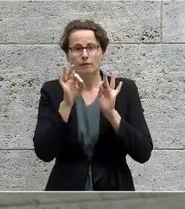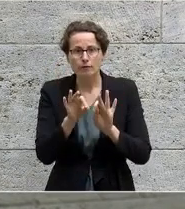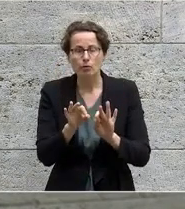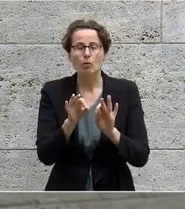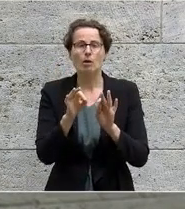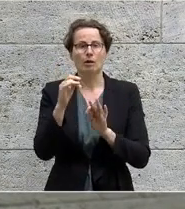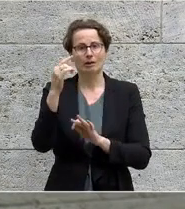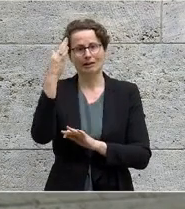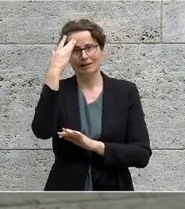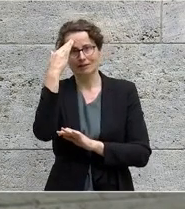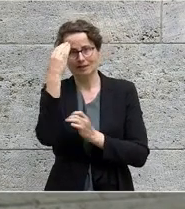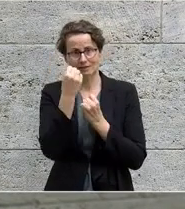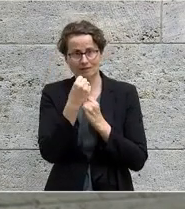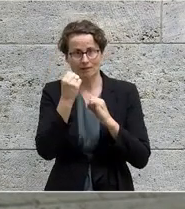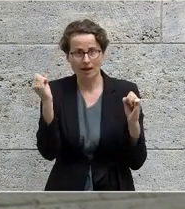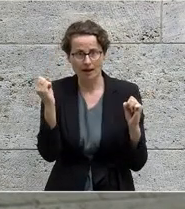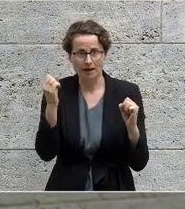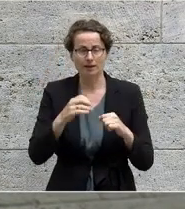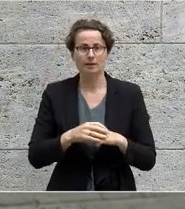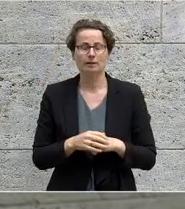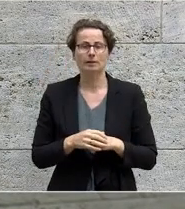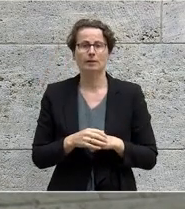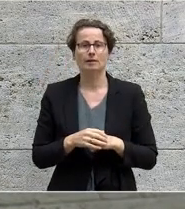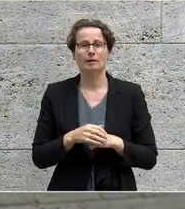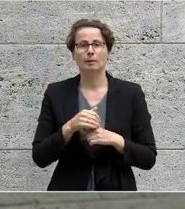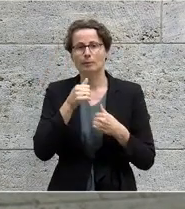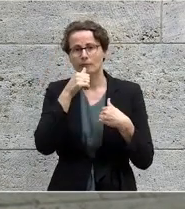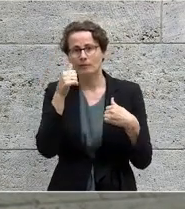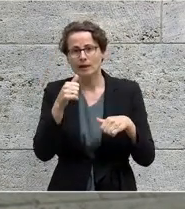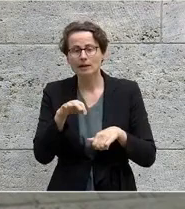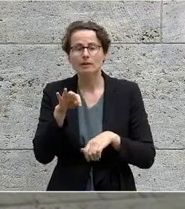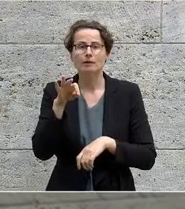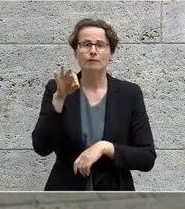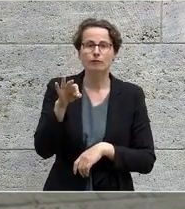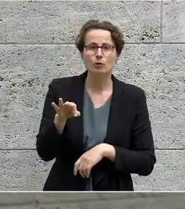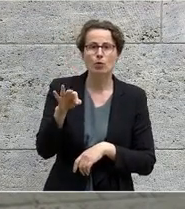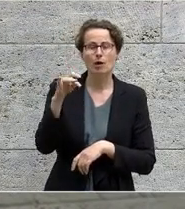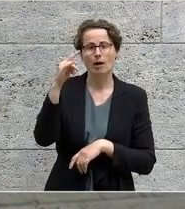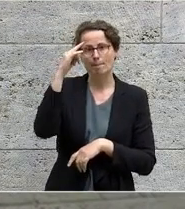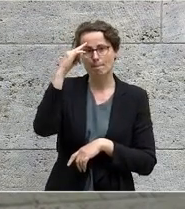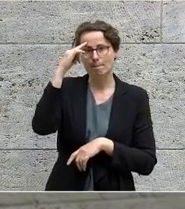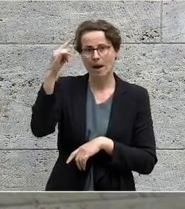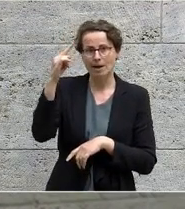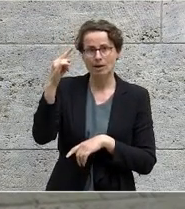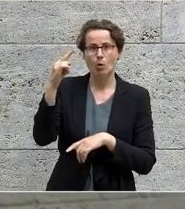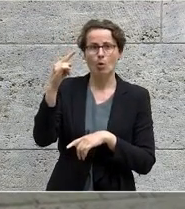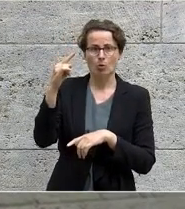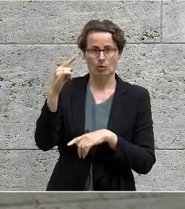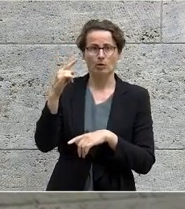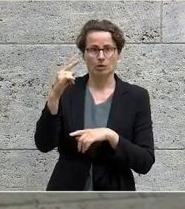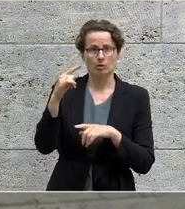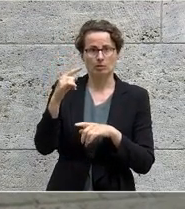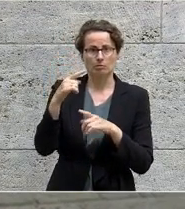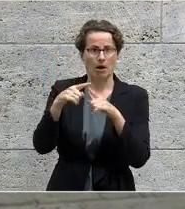Gewissens und die Freiheit der Meinung Andersdenkender